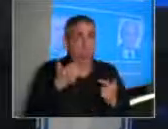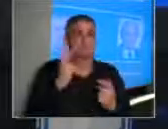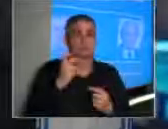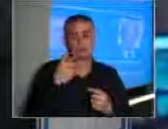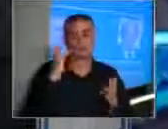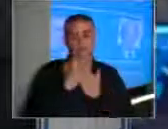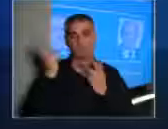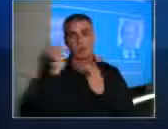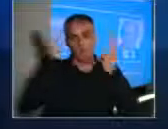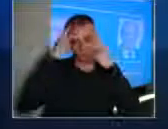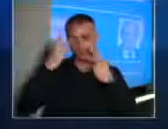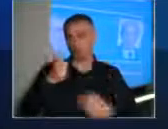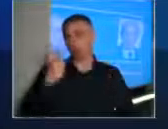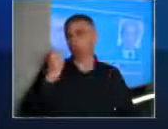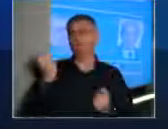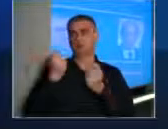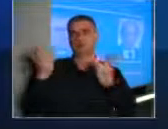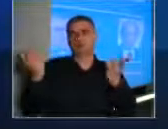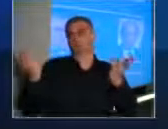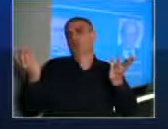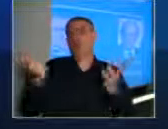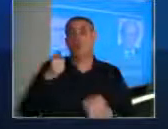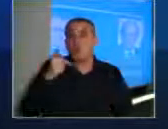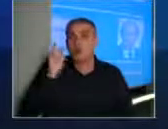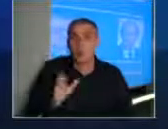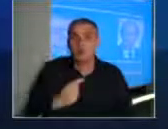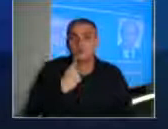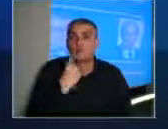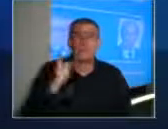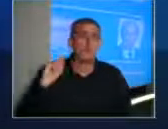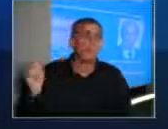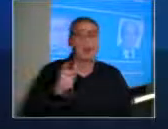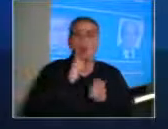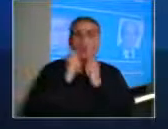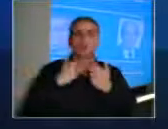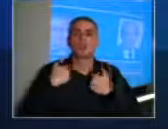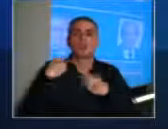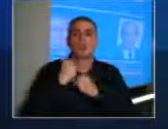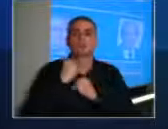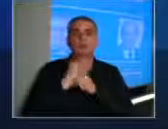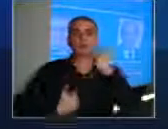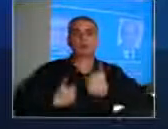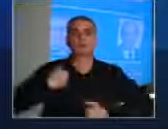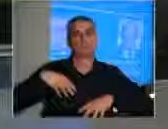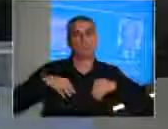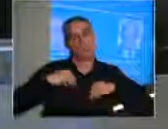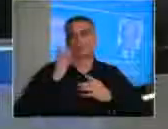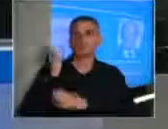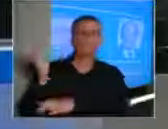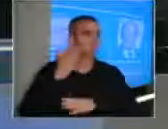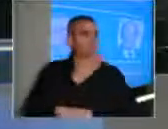שיש הסכמות ביניהם. ערוץ 20 פרסמו, אבל בן אדם אומר בכל רעיון, אני עושה מכרז, אני מוכן לעשות כל